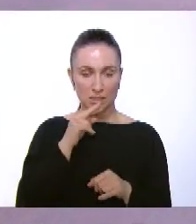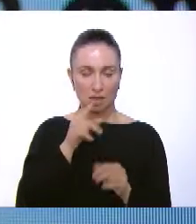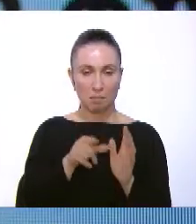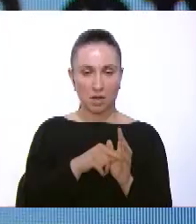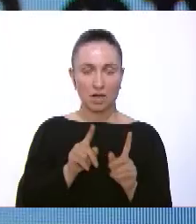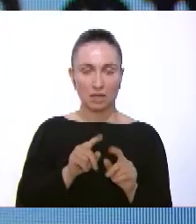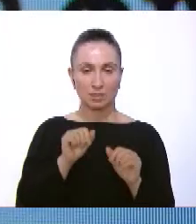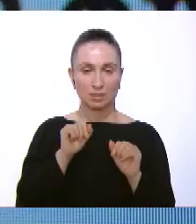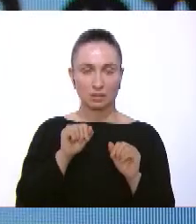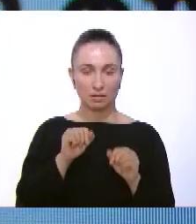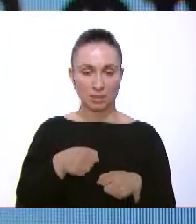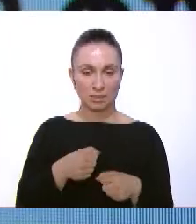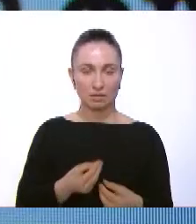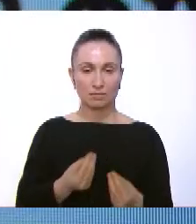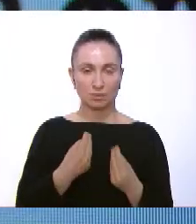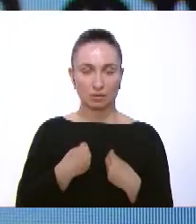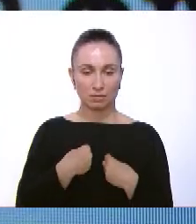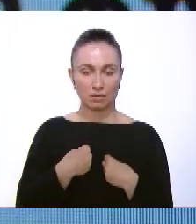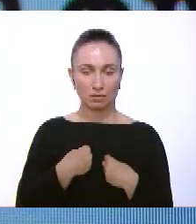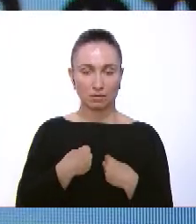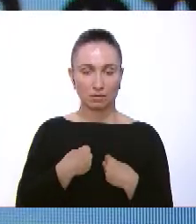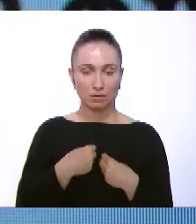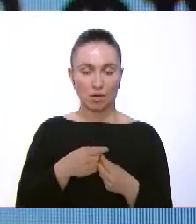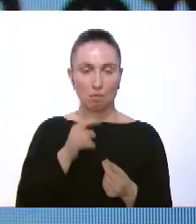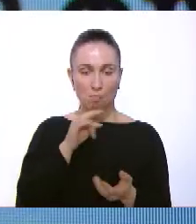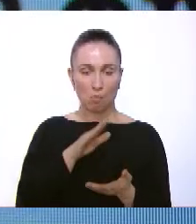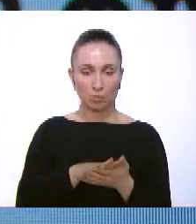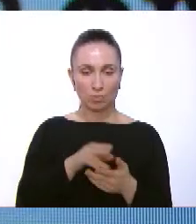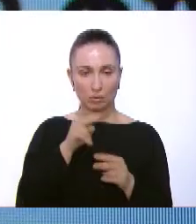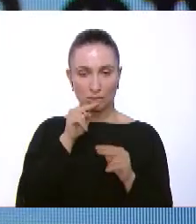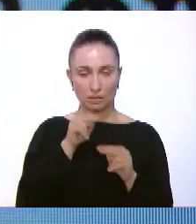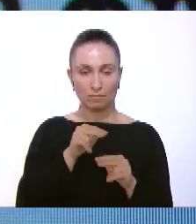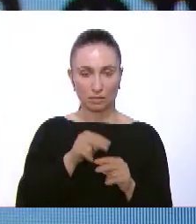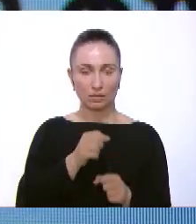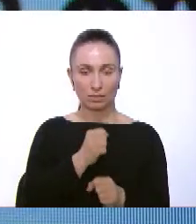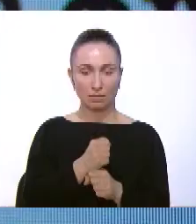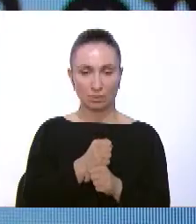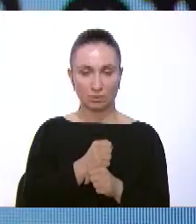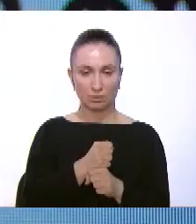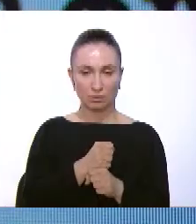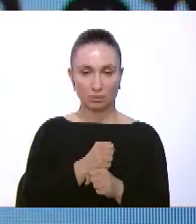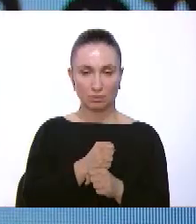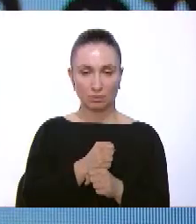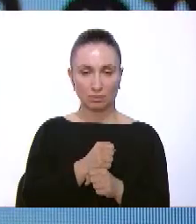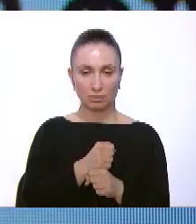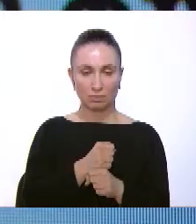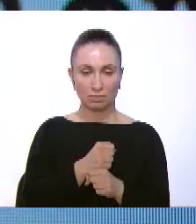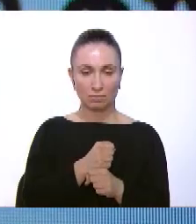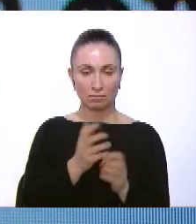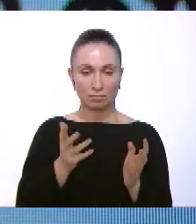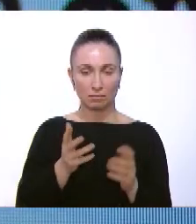რაც საშუალებას გვაძლევს მუდმივი ზედამხედველობა განვახორციელოთ